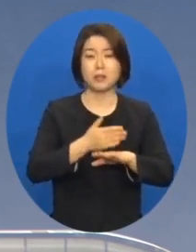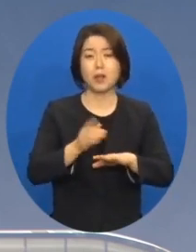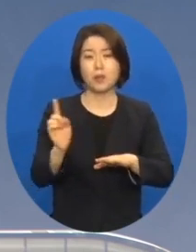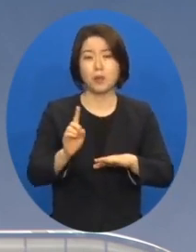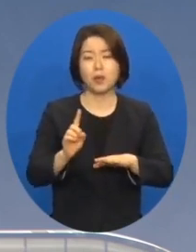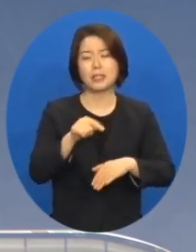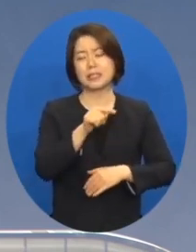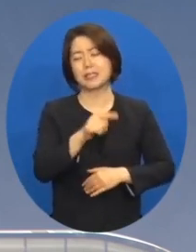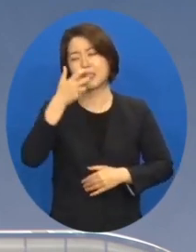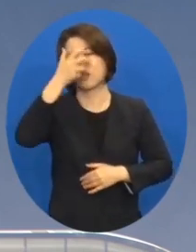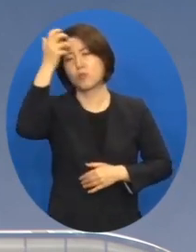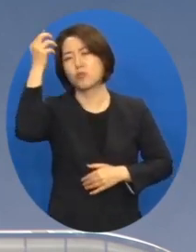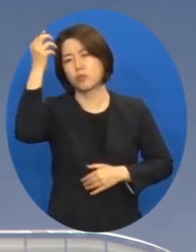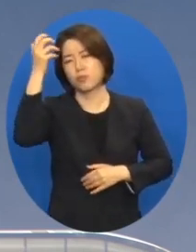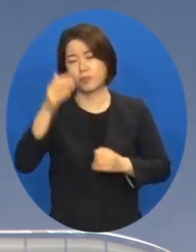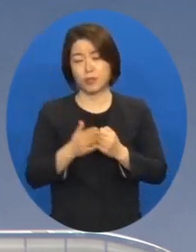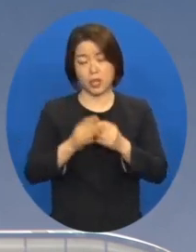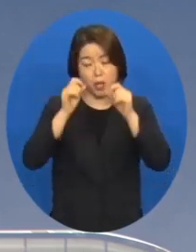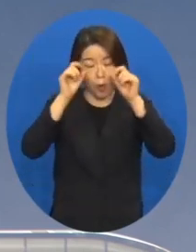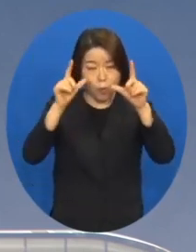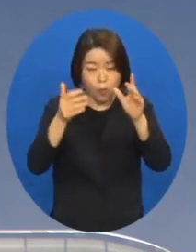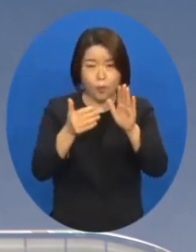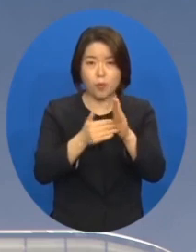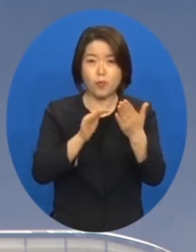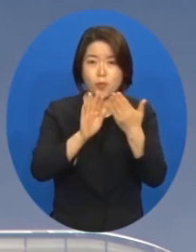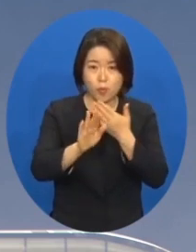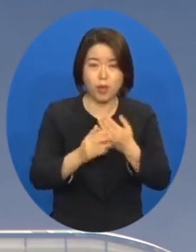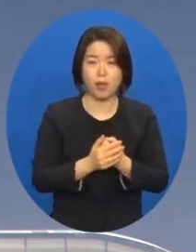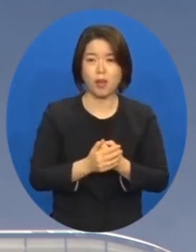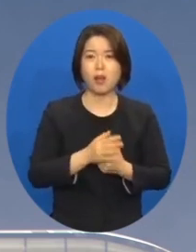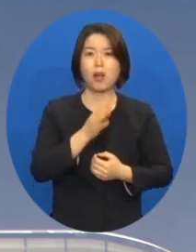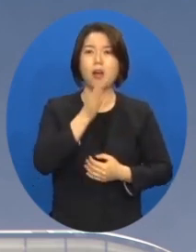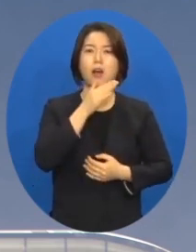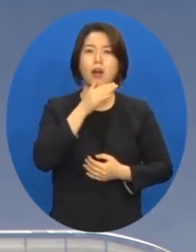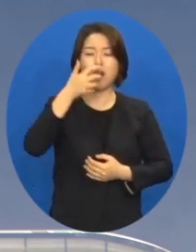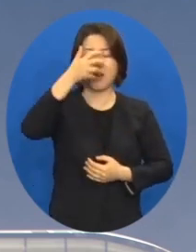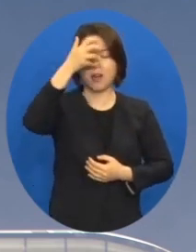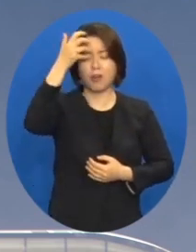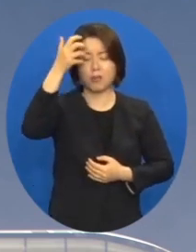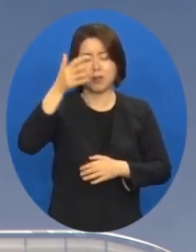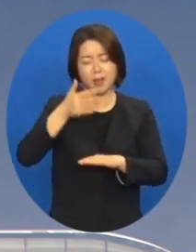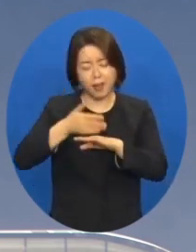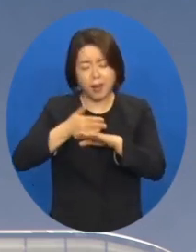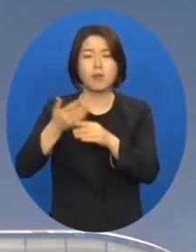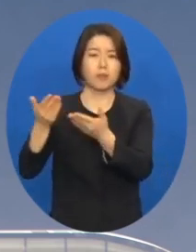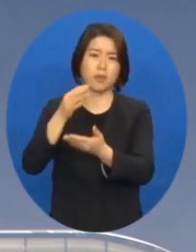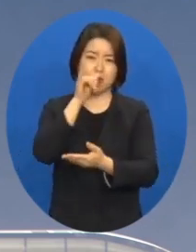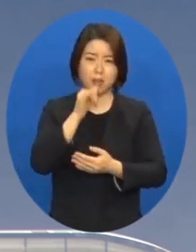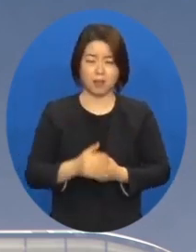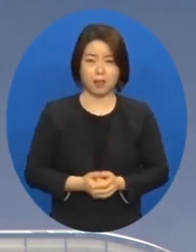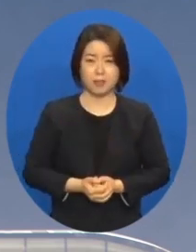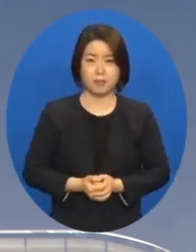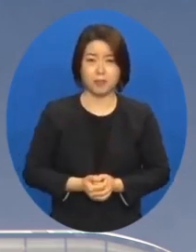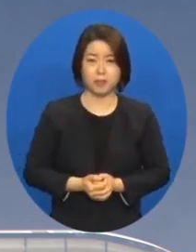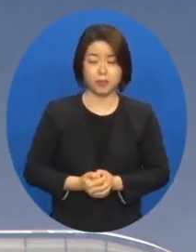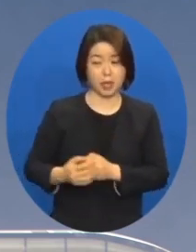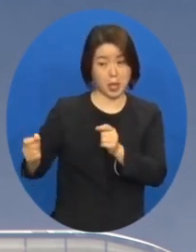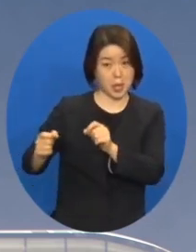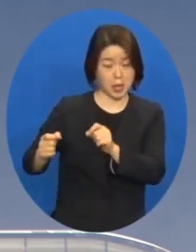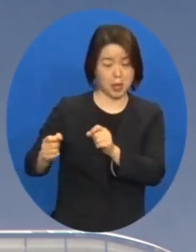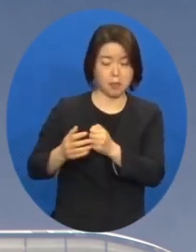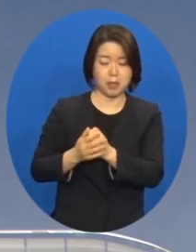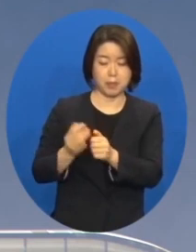것. 깨고 난 다음에 이게 꿈이었던 게 얼마나 감사한지. 옆에는 아내가